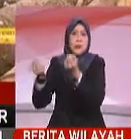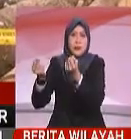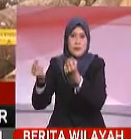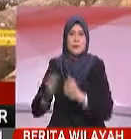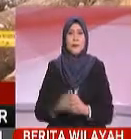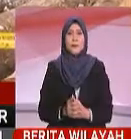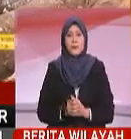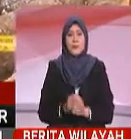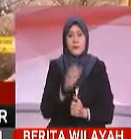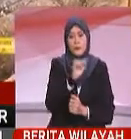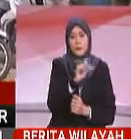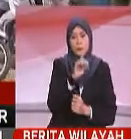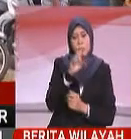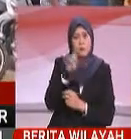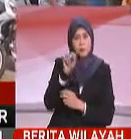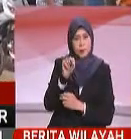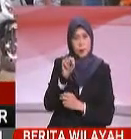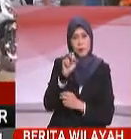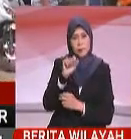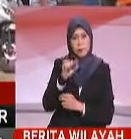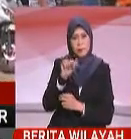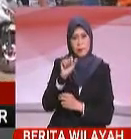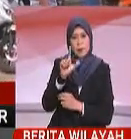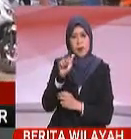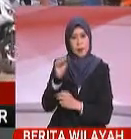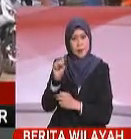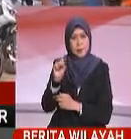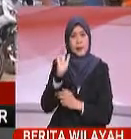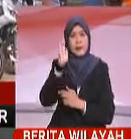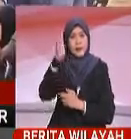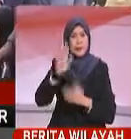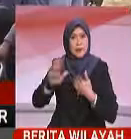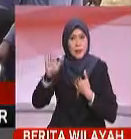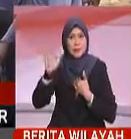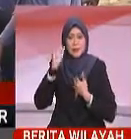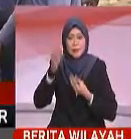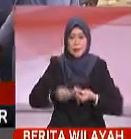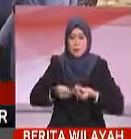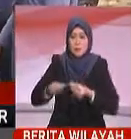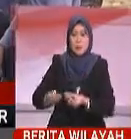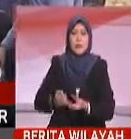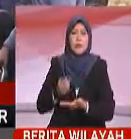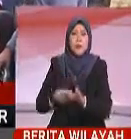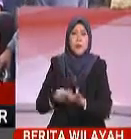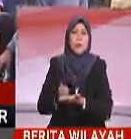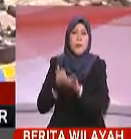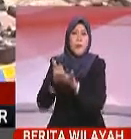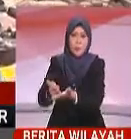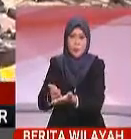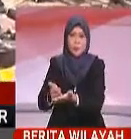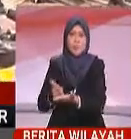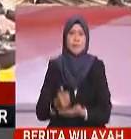Sementara itu, Adun Galas Muhammad Shahbudin Hashim berjanji akan menghulurkan bantuan sewajarnya.